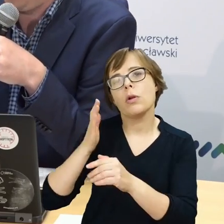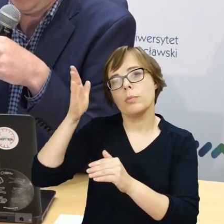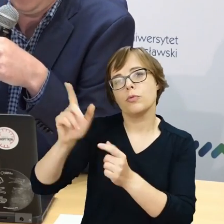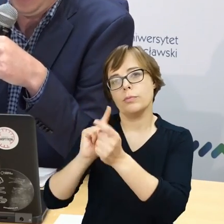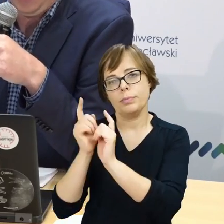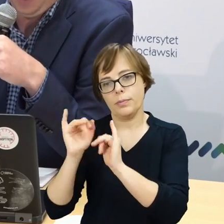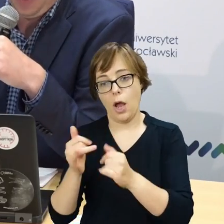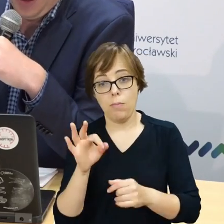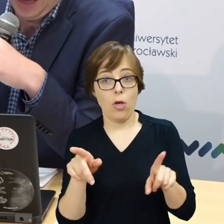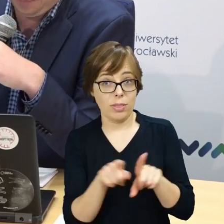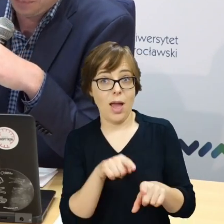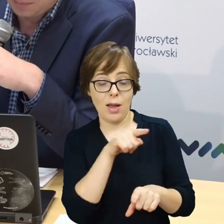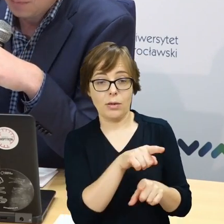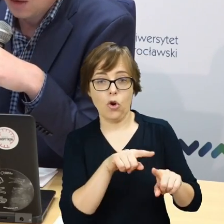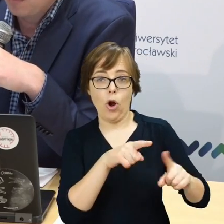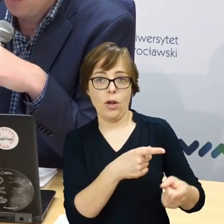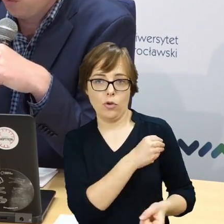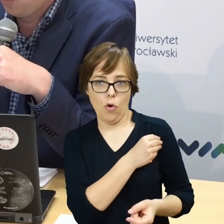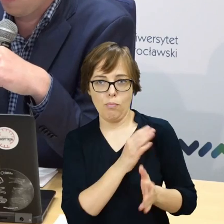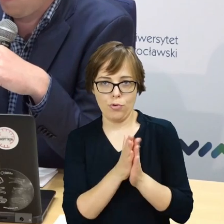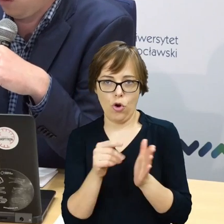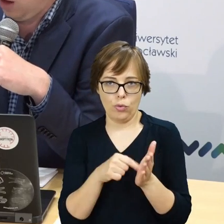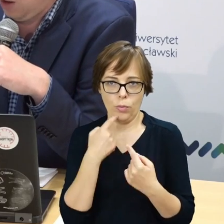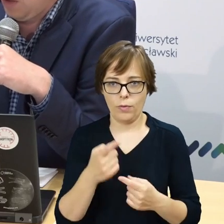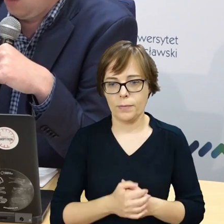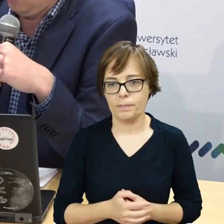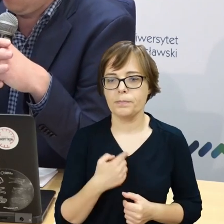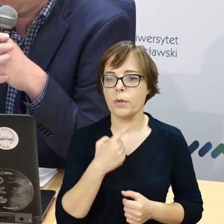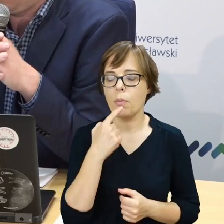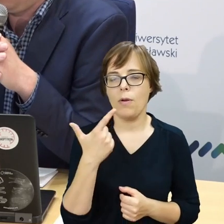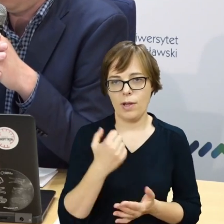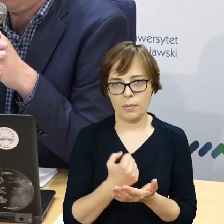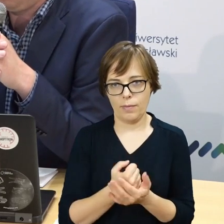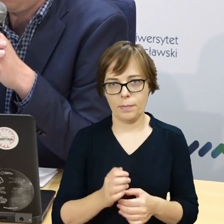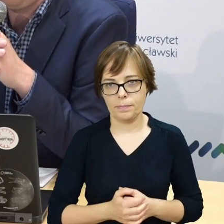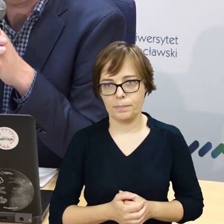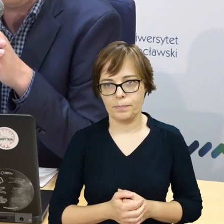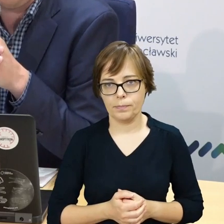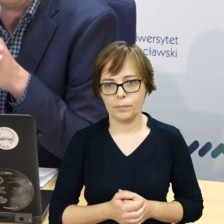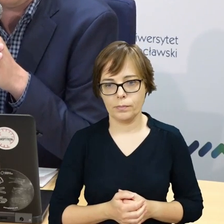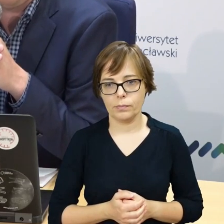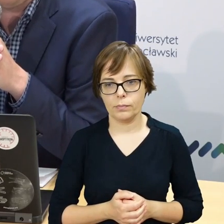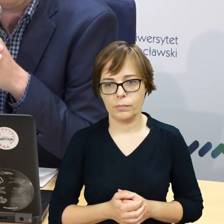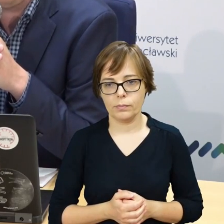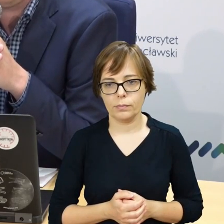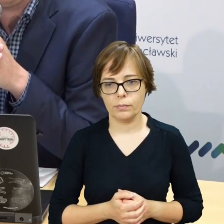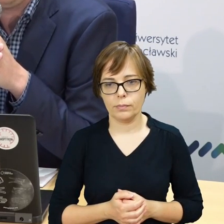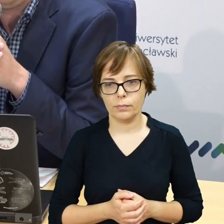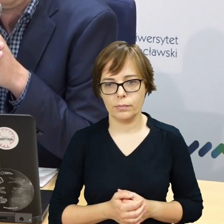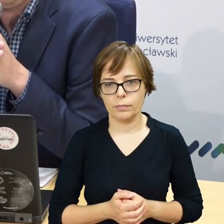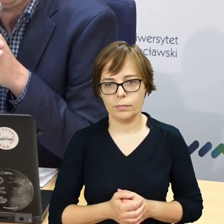zostaliśmy przez organizatorów poproszeni. Powiem o dwóch wątkach. Jeden jest, on też już występował